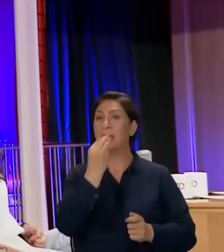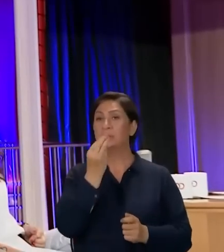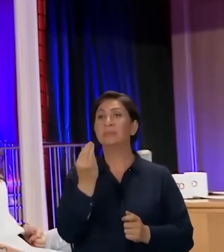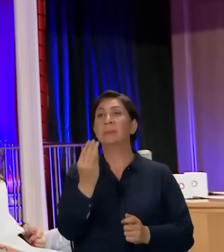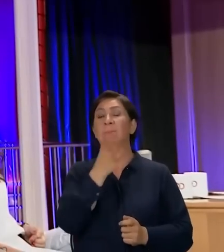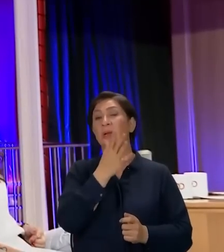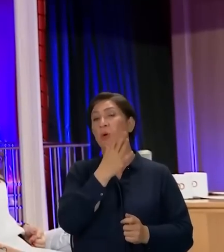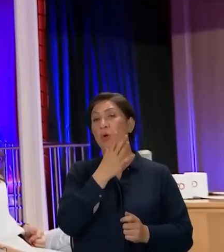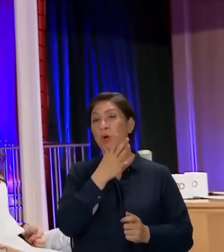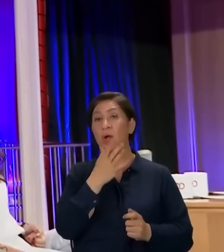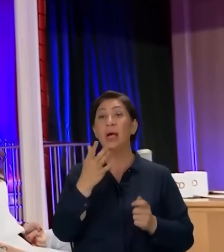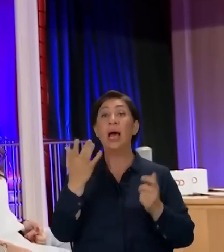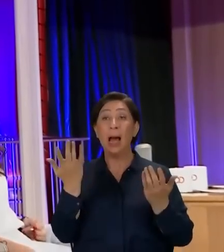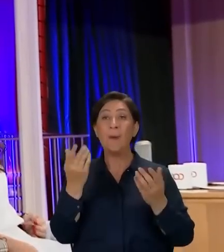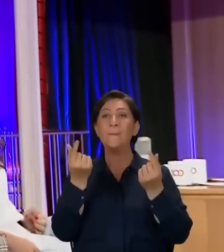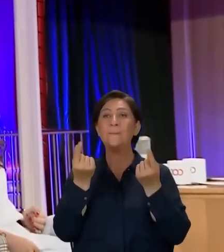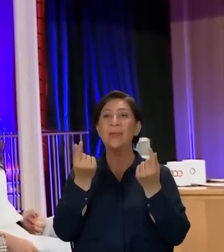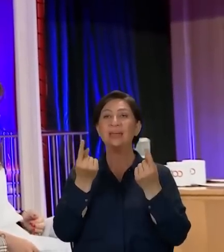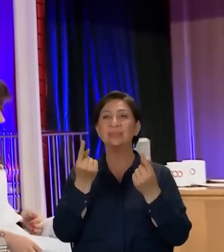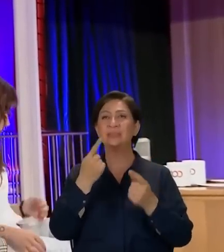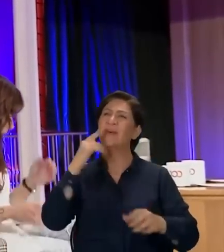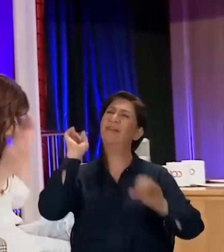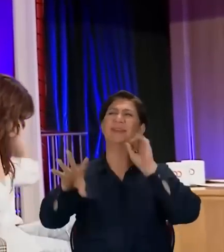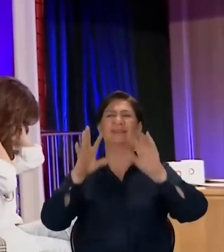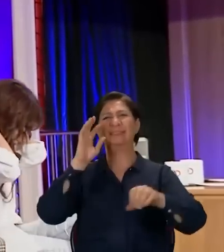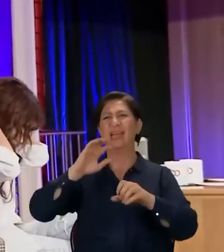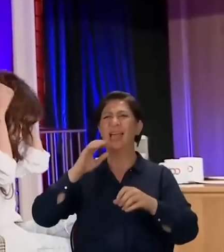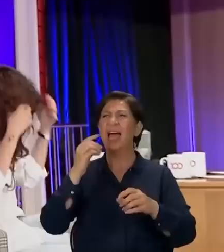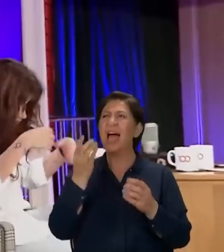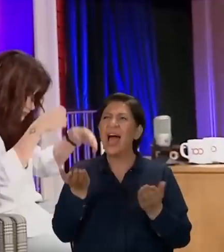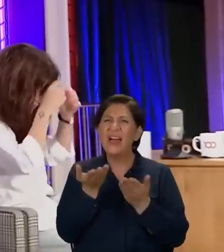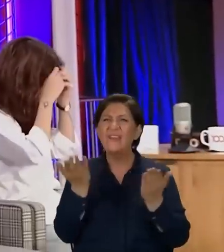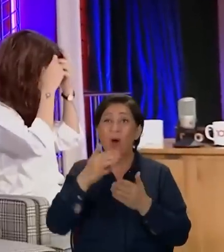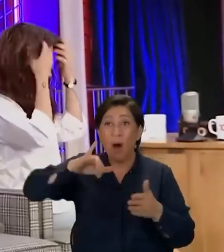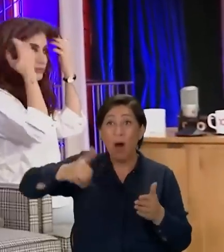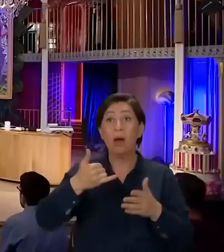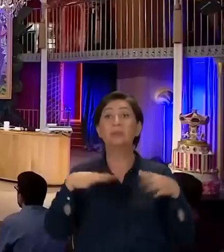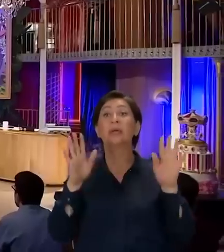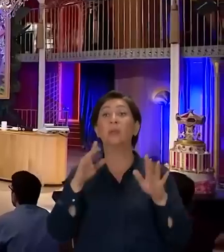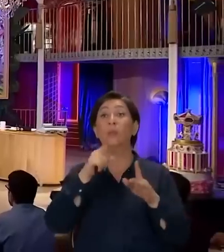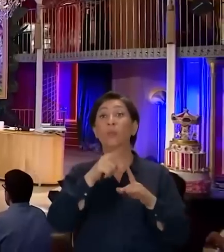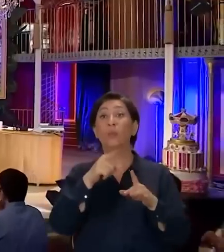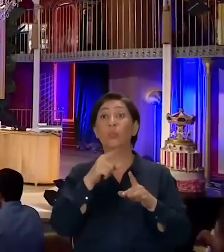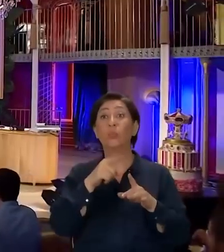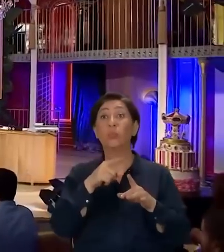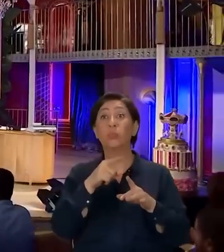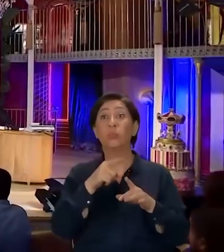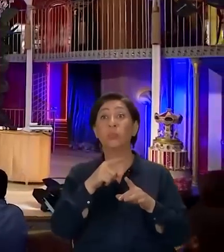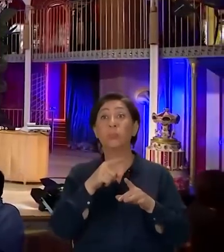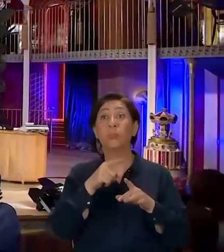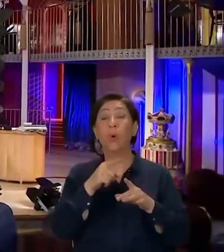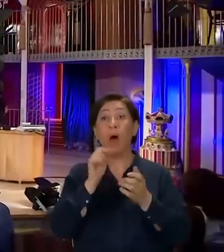İşine çok hakim. Ondan sonra biraz şey yapıyor, haşlıyor filan böyle bir. Hafif ama hafif. Böyle bir şey değil. Bu böyle